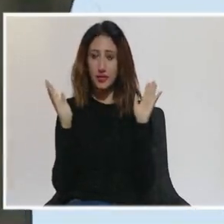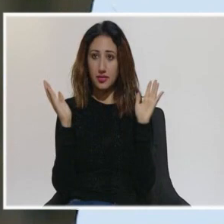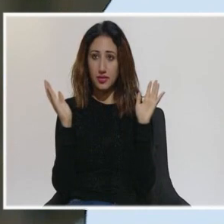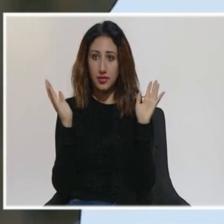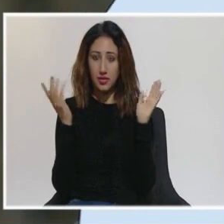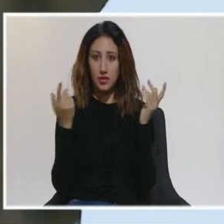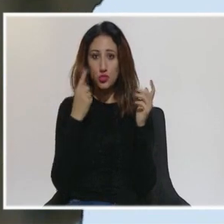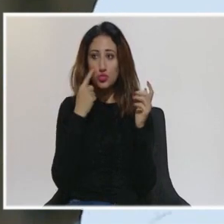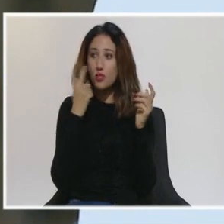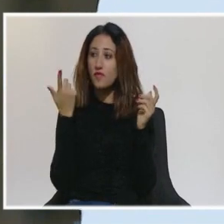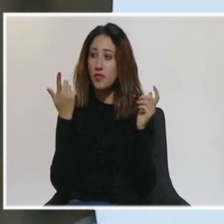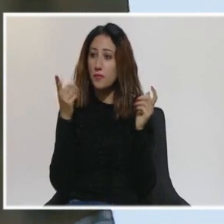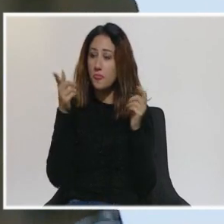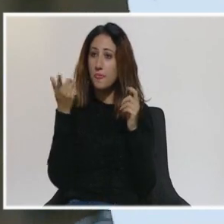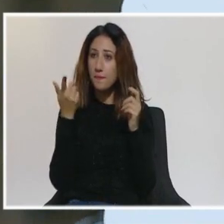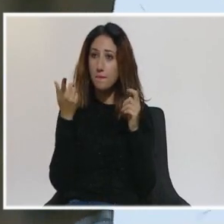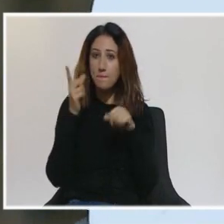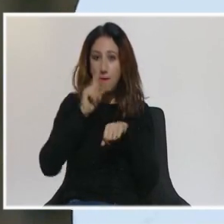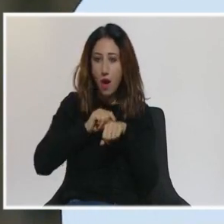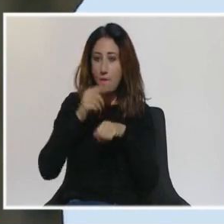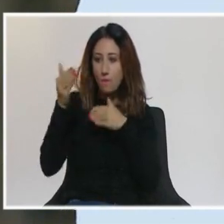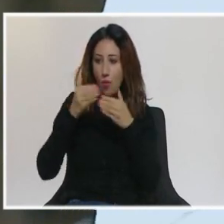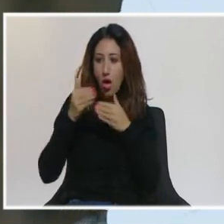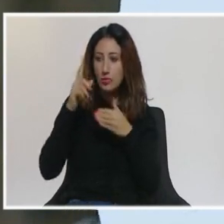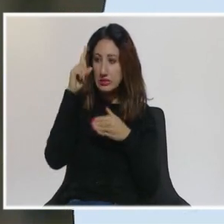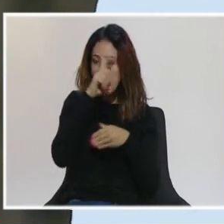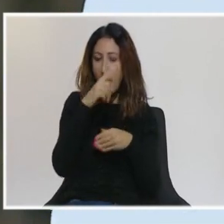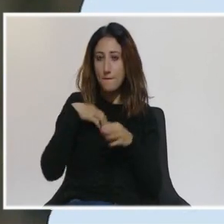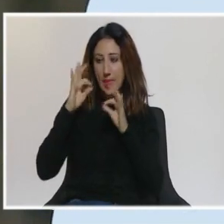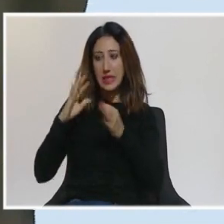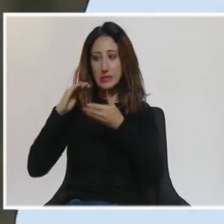مين من القريبين مني اللي ظروفه بتاع مش